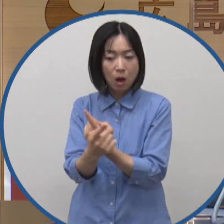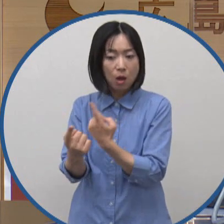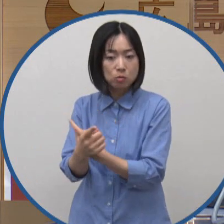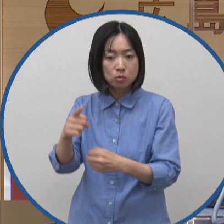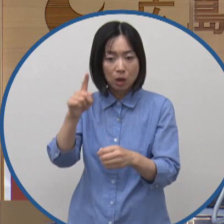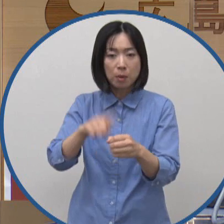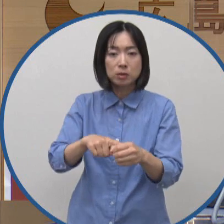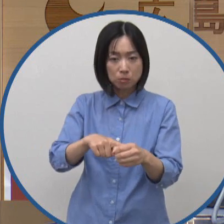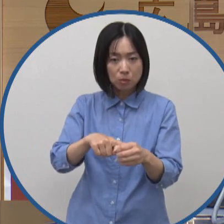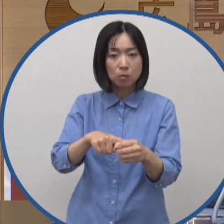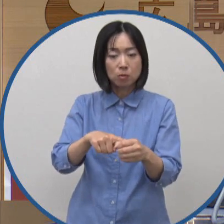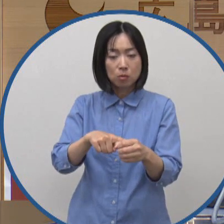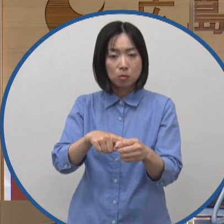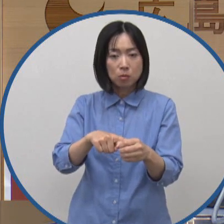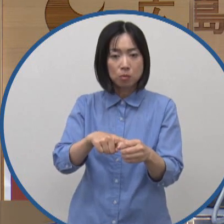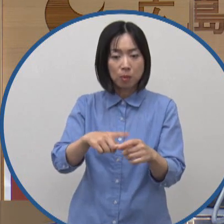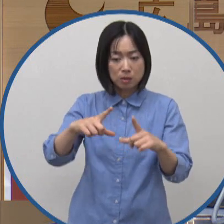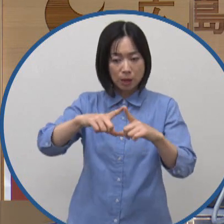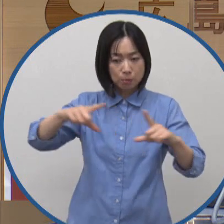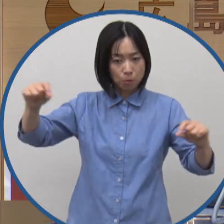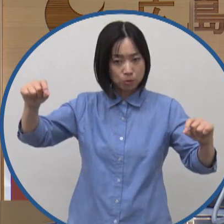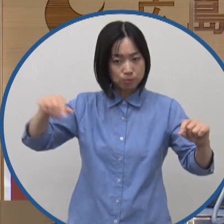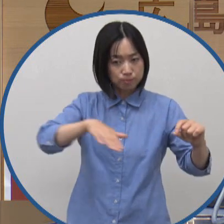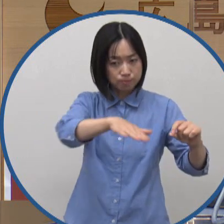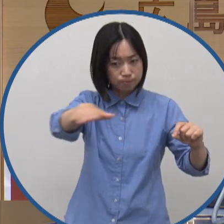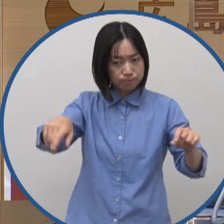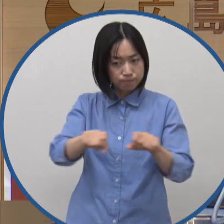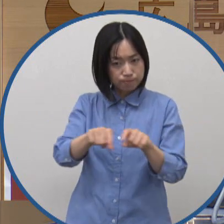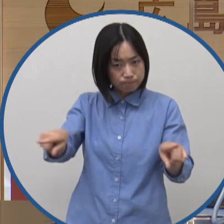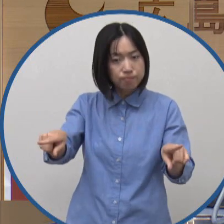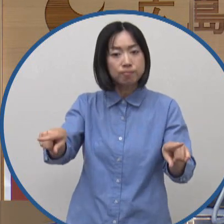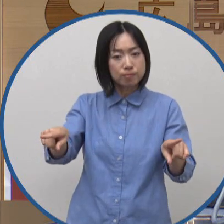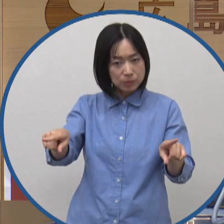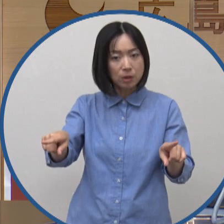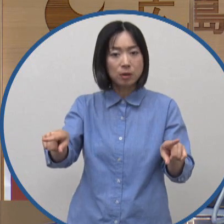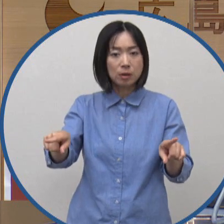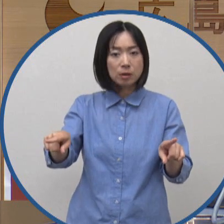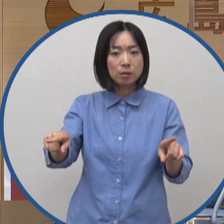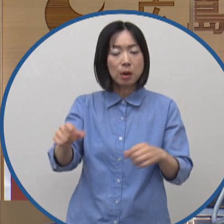ためにもですね、全国で緊急事態宣言